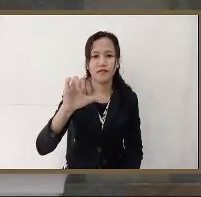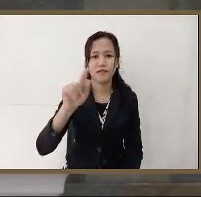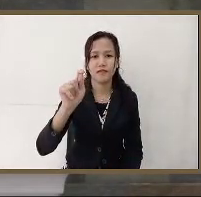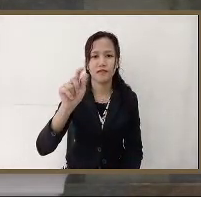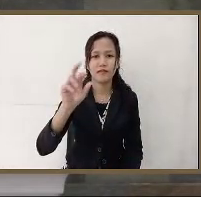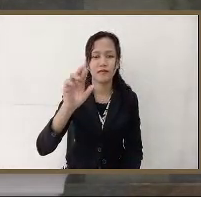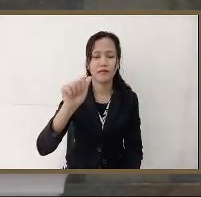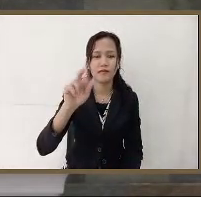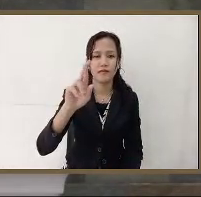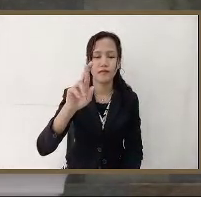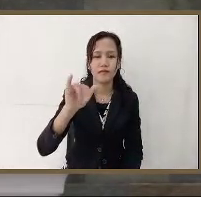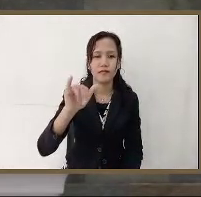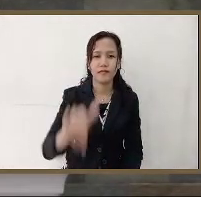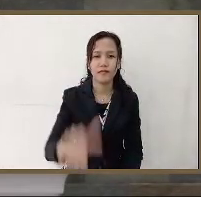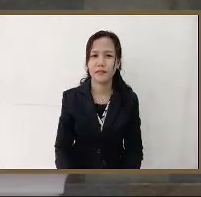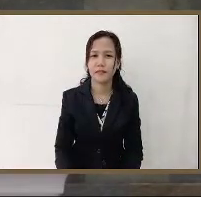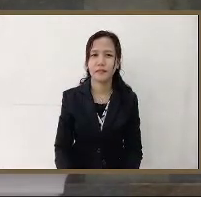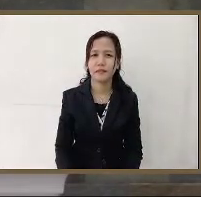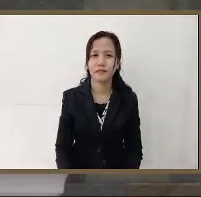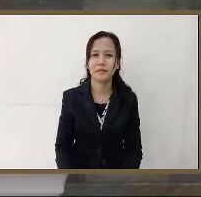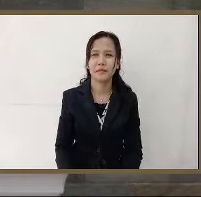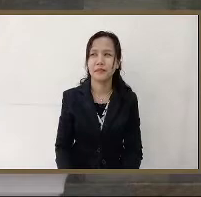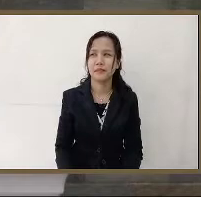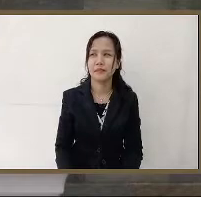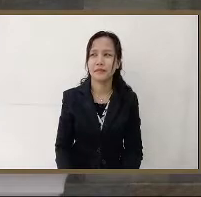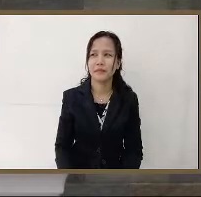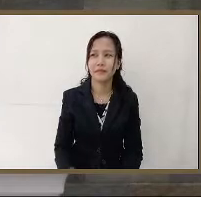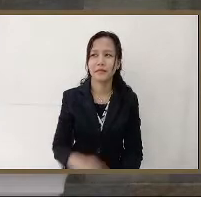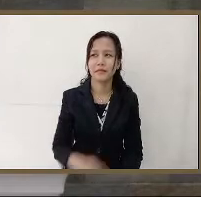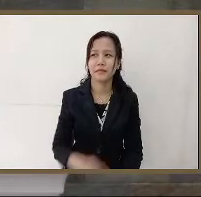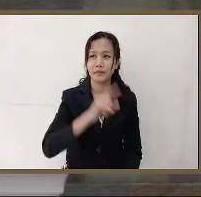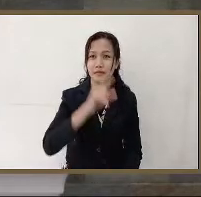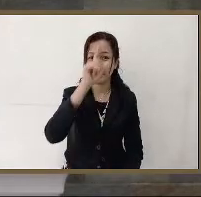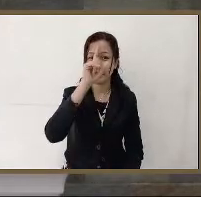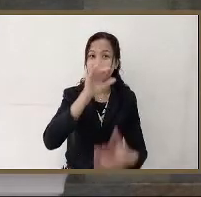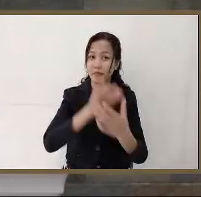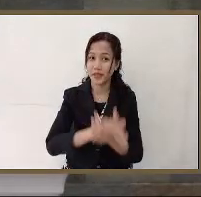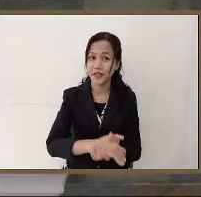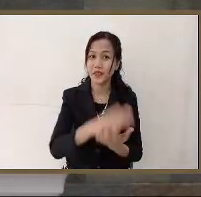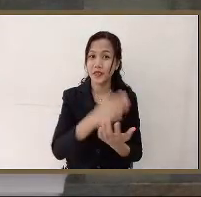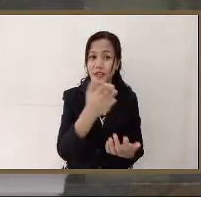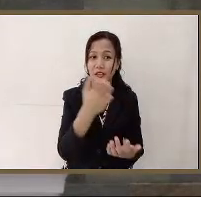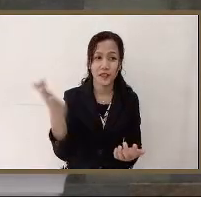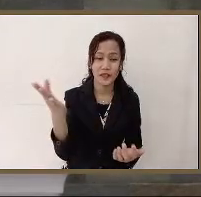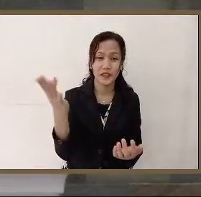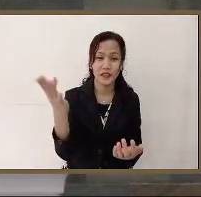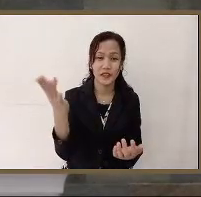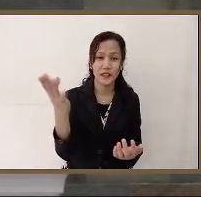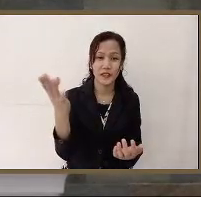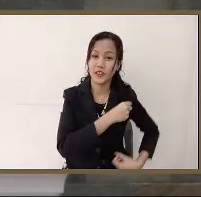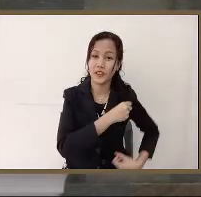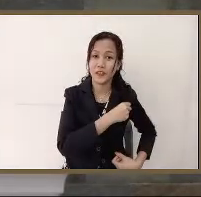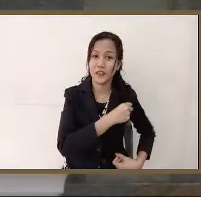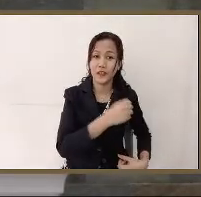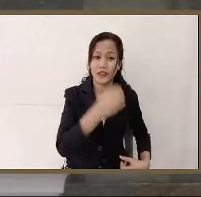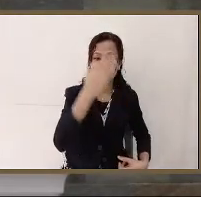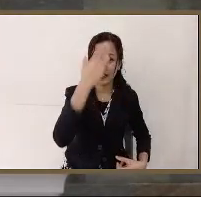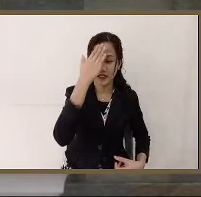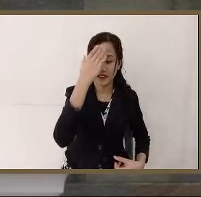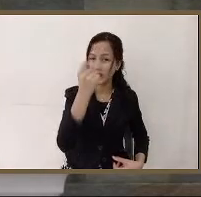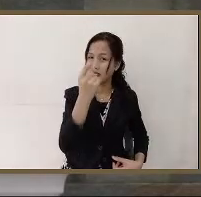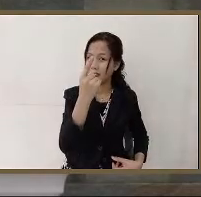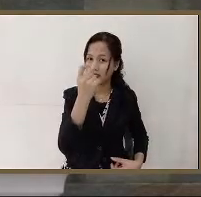ay naiunawaan dito ng mga military personnel o mga miyembro natin from mula sa